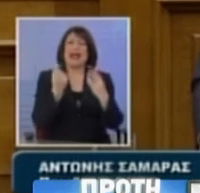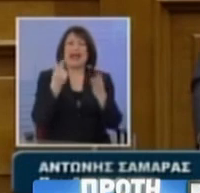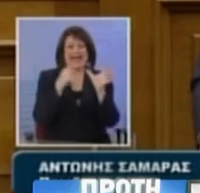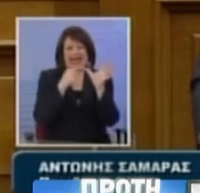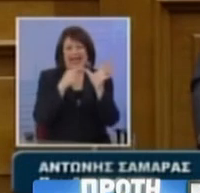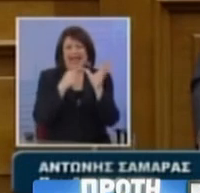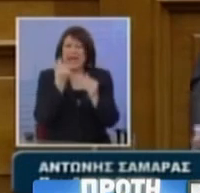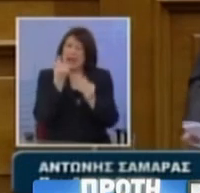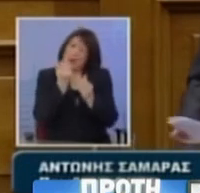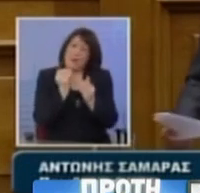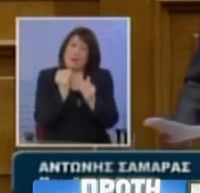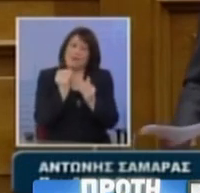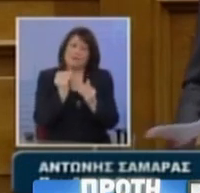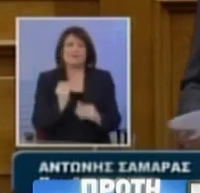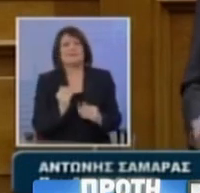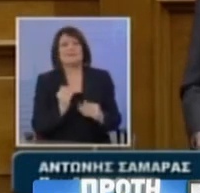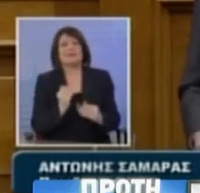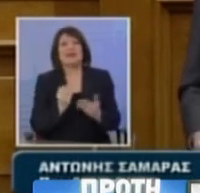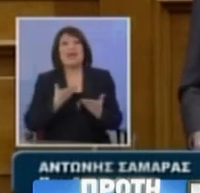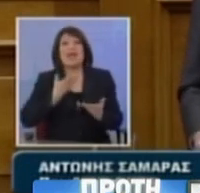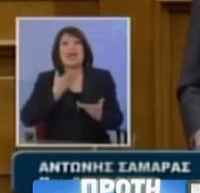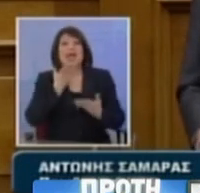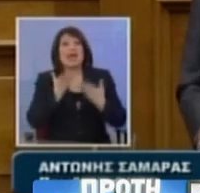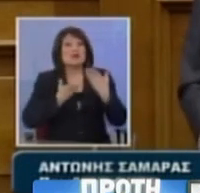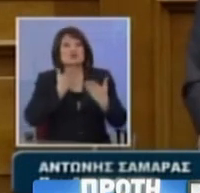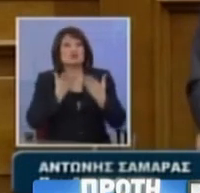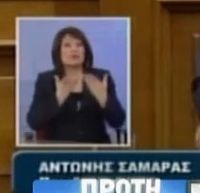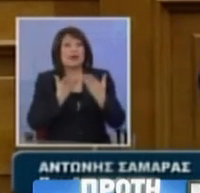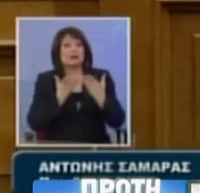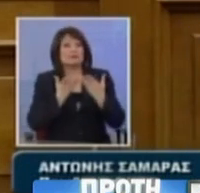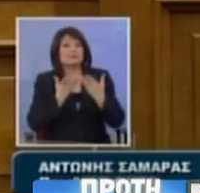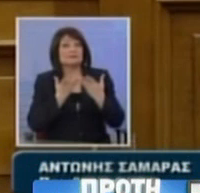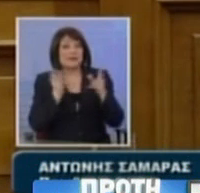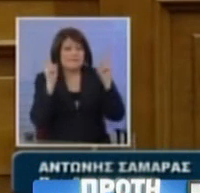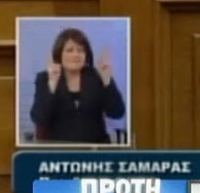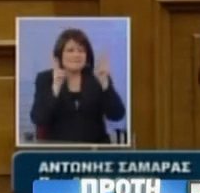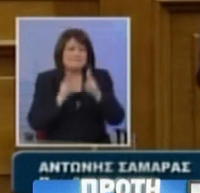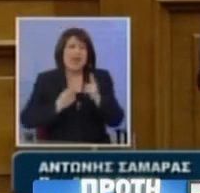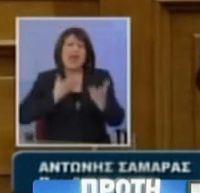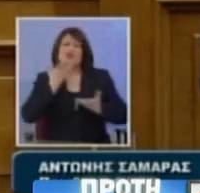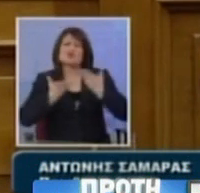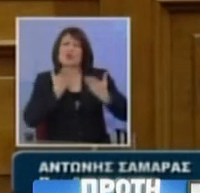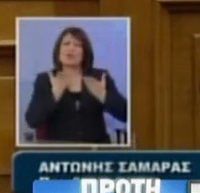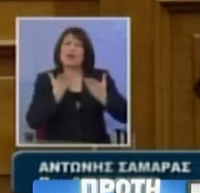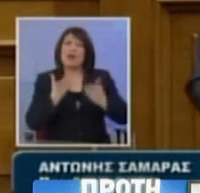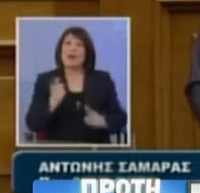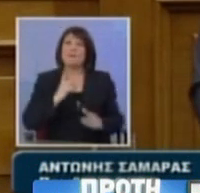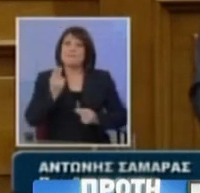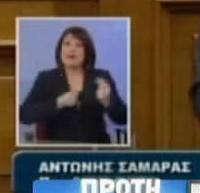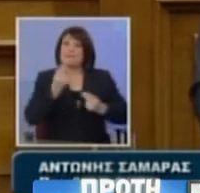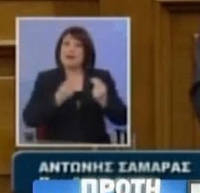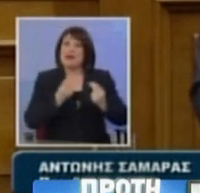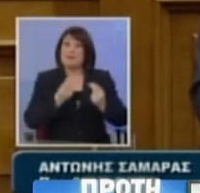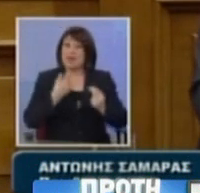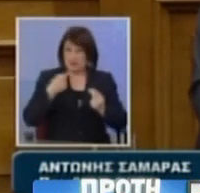στις δαπάνες, είχαμε μεγαλύτερη μείωση από ό,τι υπολόγιζα από εδώ πέρσι τέτοιο καιρό. Πήγαμε καλύτερα